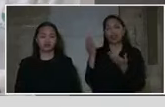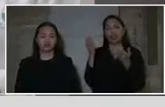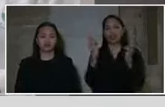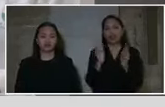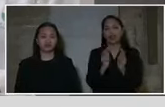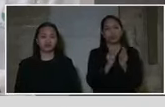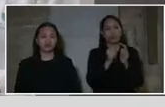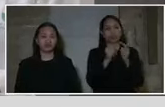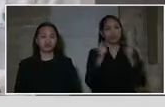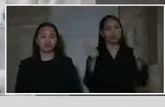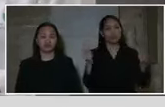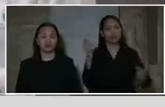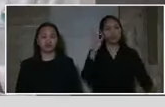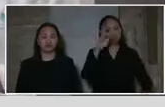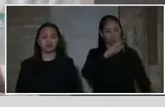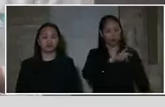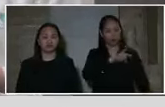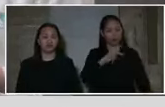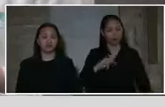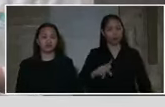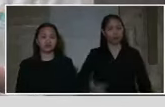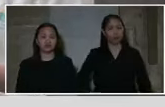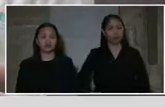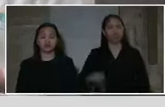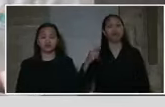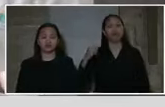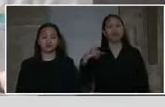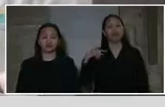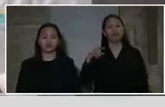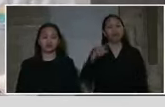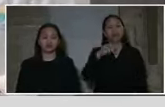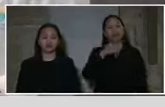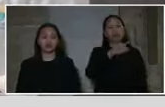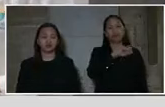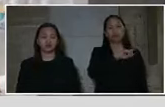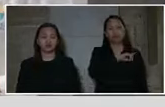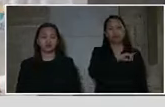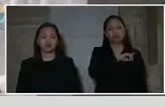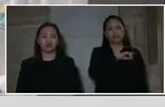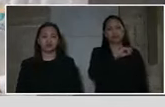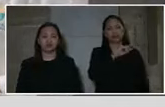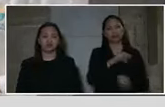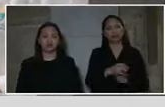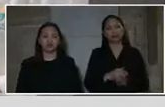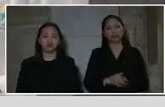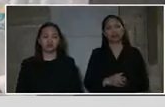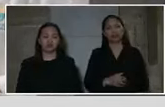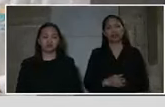Ang Panginoon ay narating, siya ay kapilang marinating.